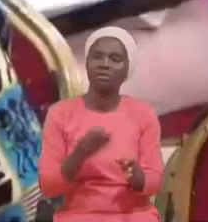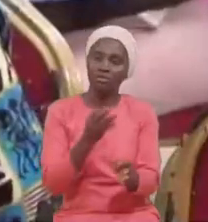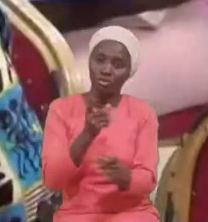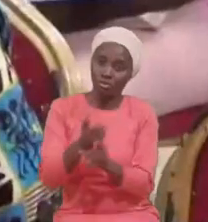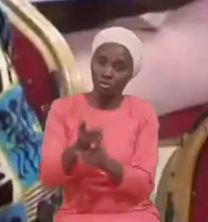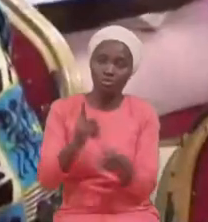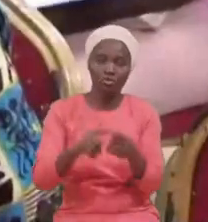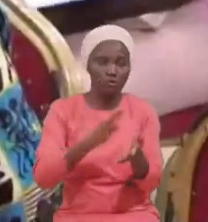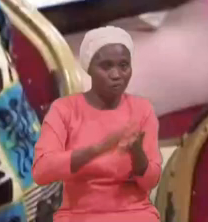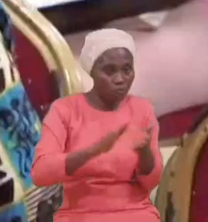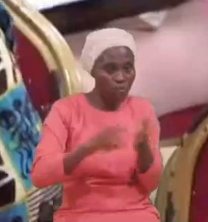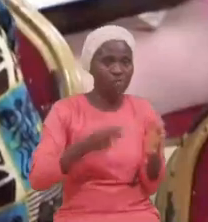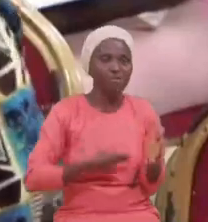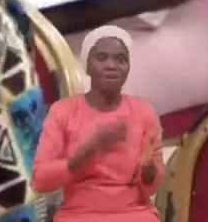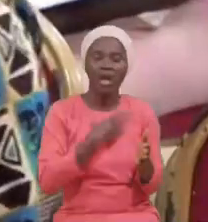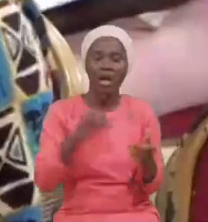pardonner.